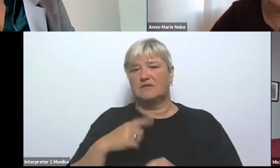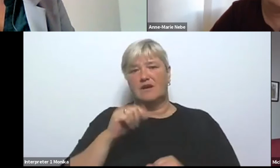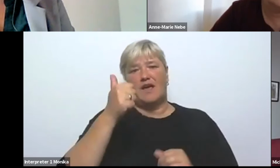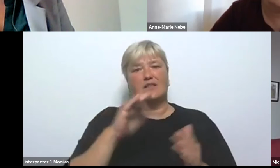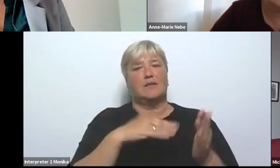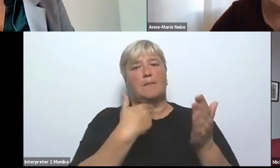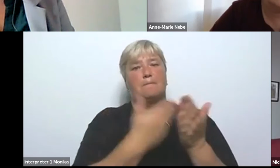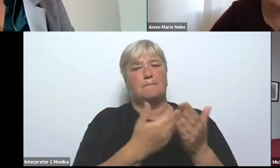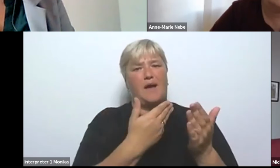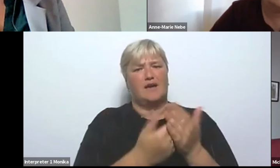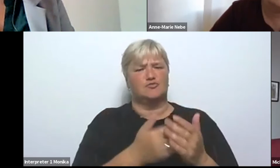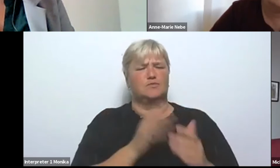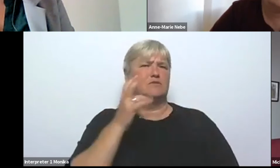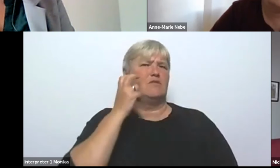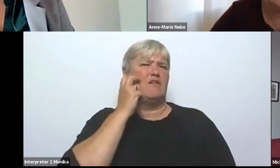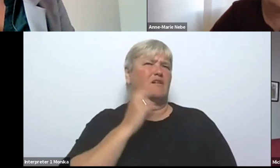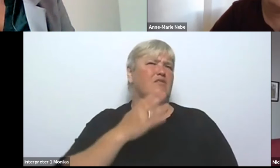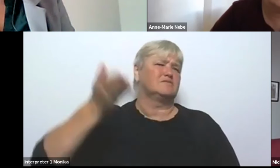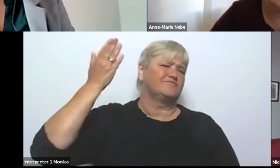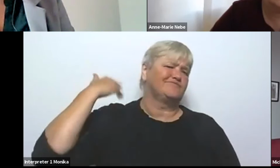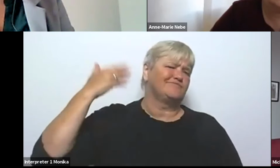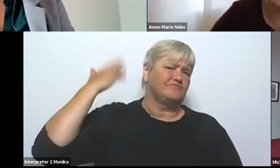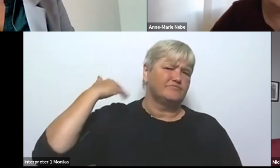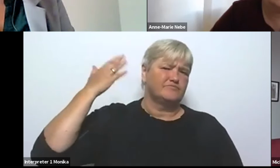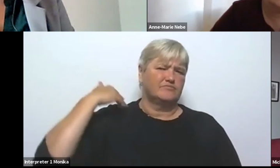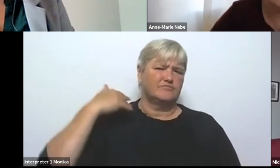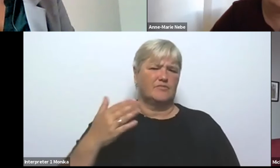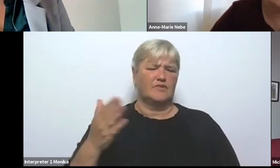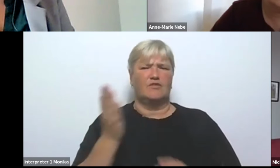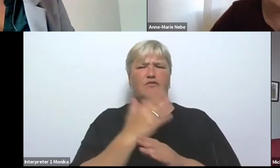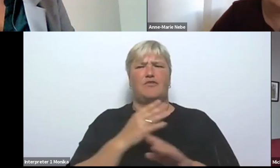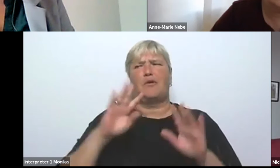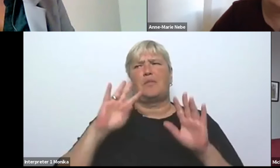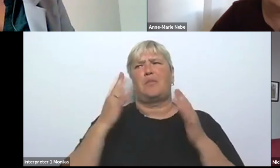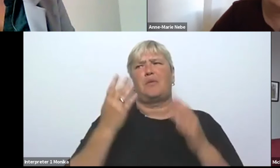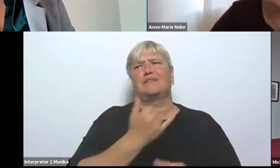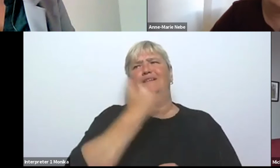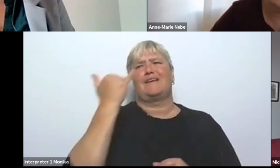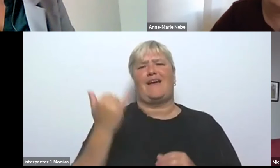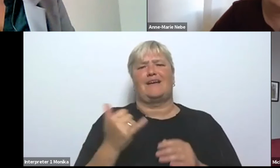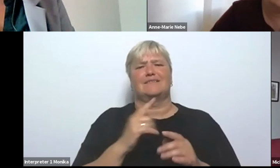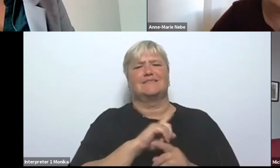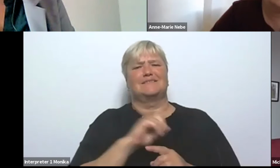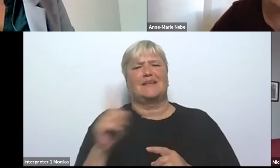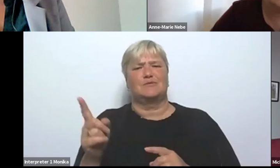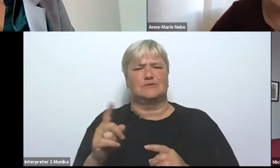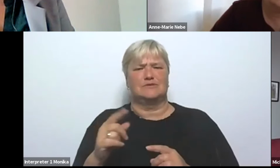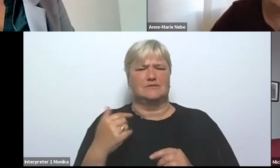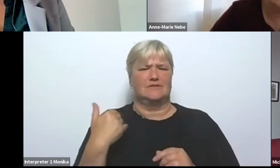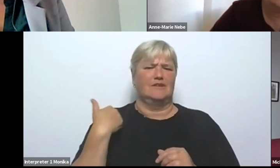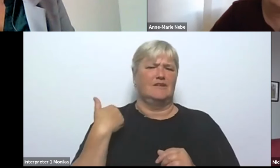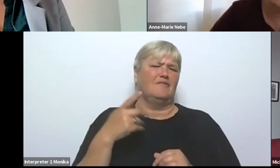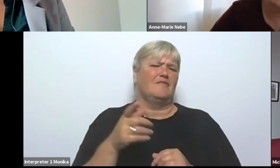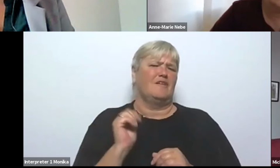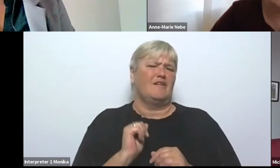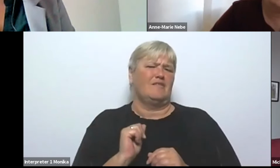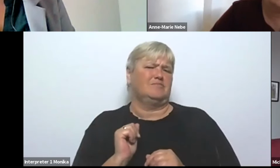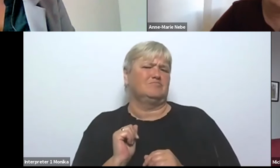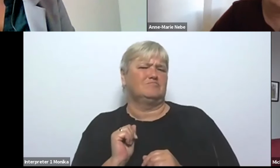das ist aber schon sehr alt, ist, glaube ich, noch vor dem neuen Jahrtausend gewesen. In Schweden war es, da hat man